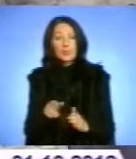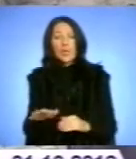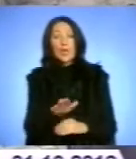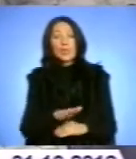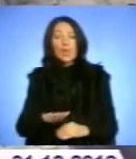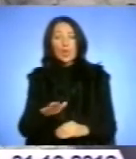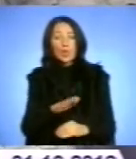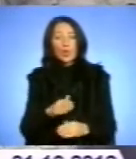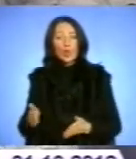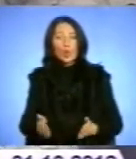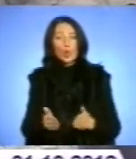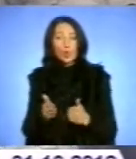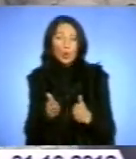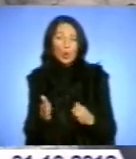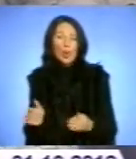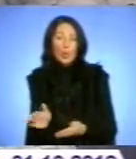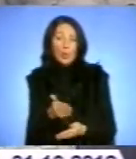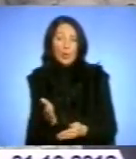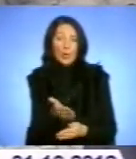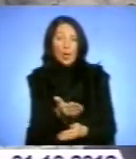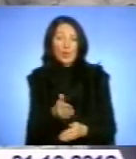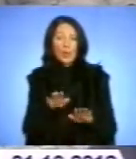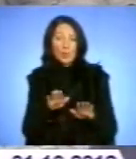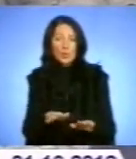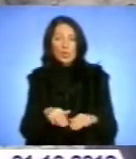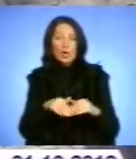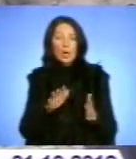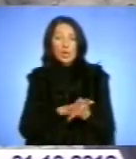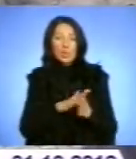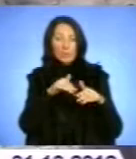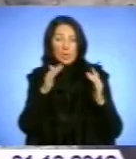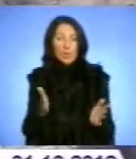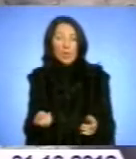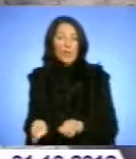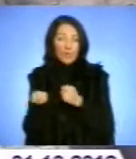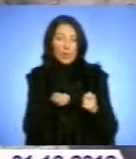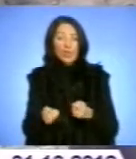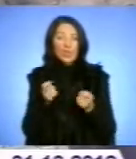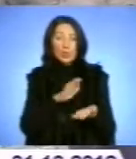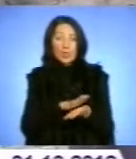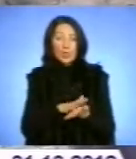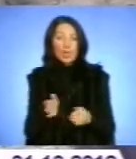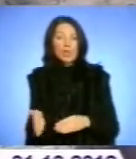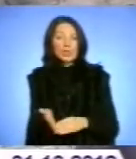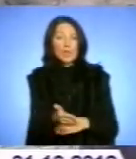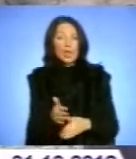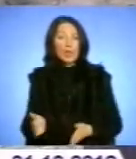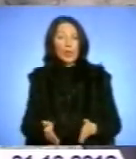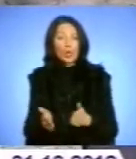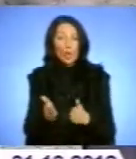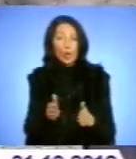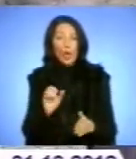територію дороги, прибираємо місця складування сміття, прибираємо, вивозимо сміття, замітаємо дороги,